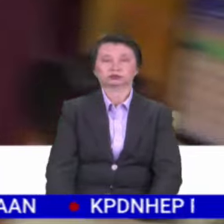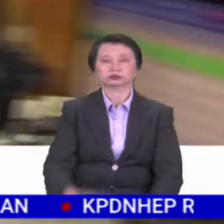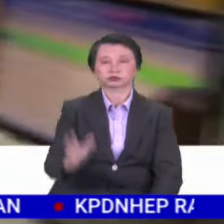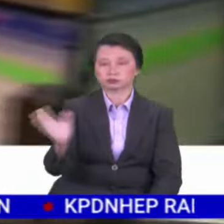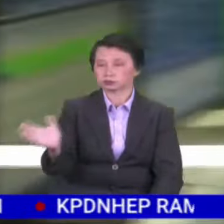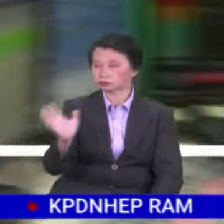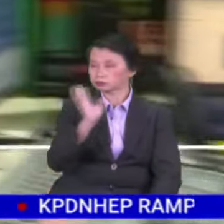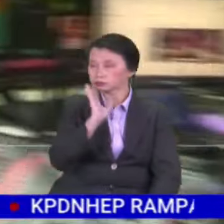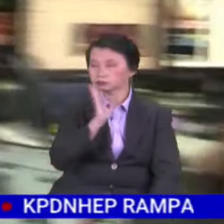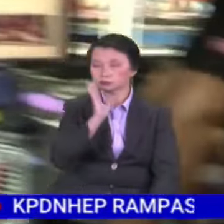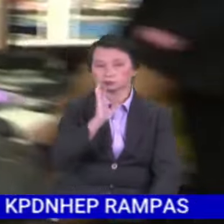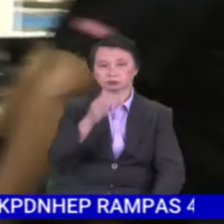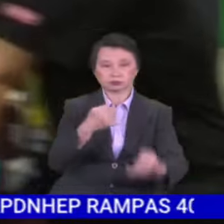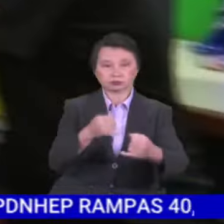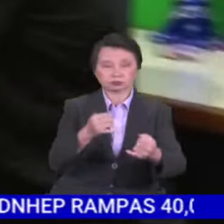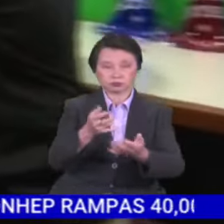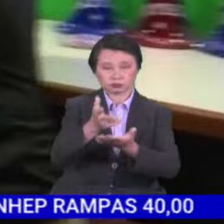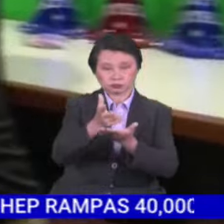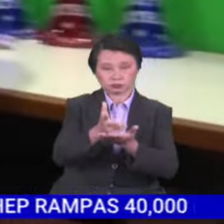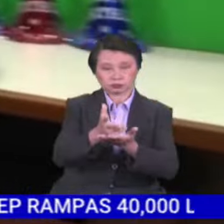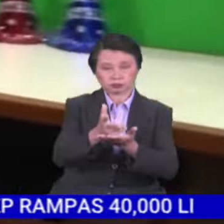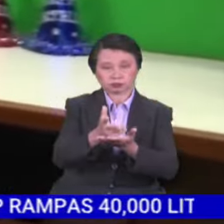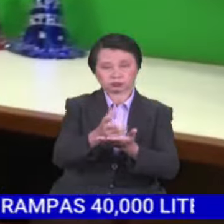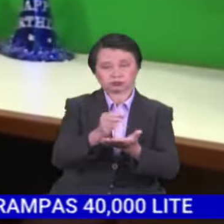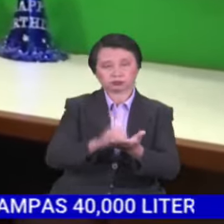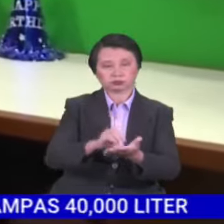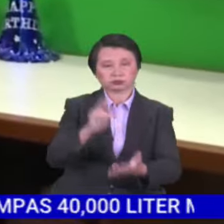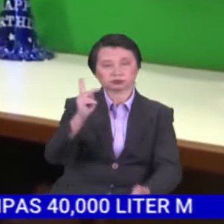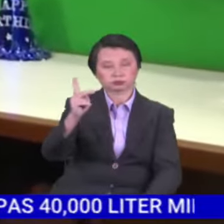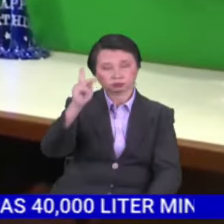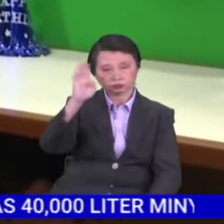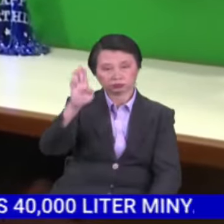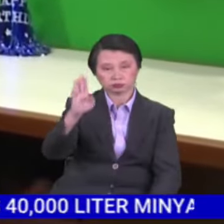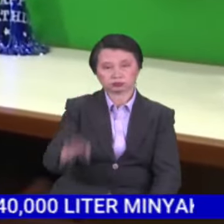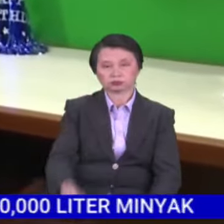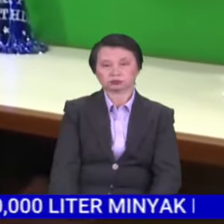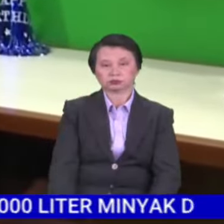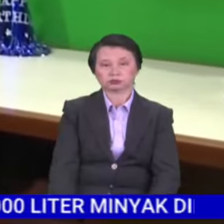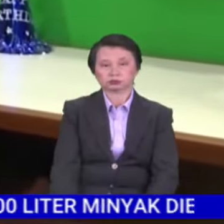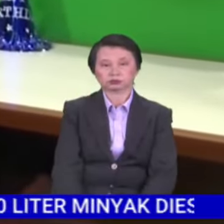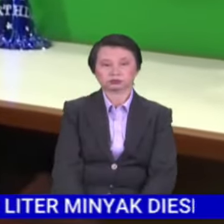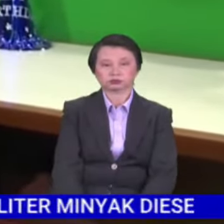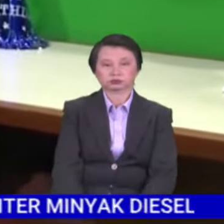Beliau berkata demikian di Jabatan Penyiaran Kelantan Wakaf Cik Yeh, Kota Baru.